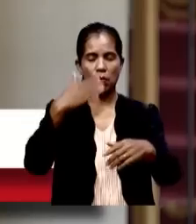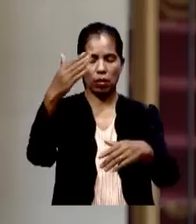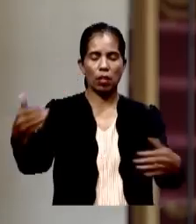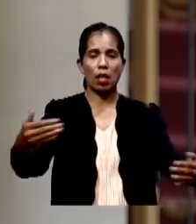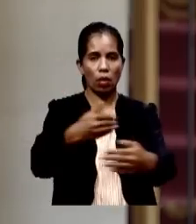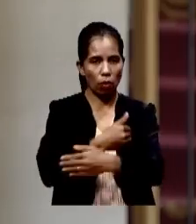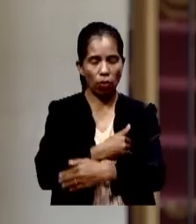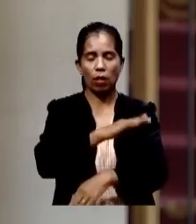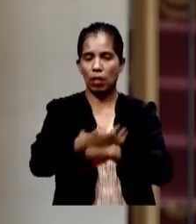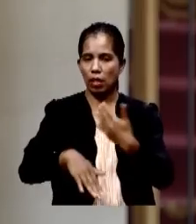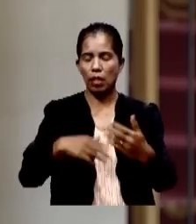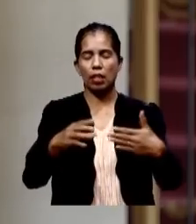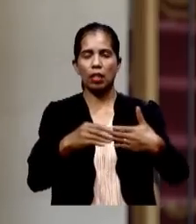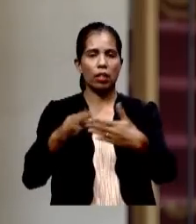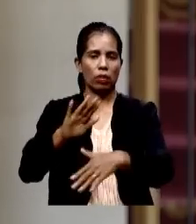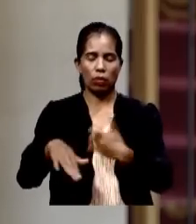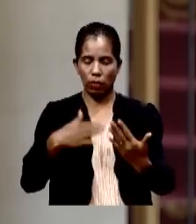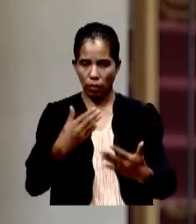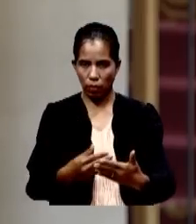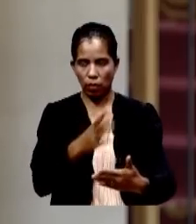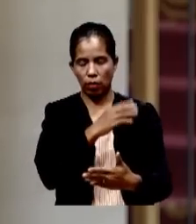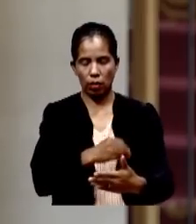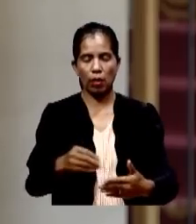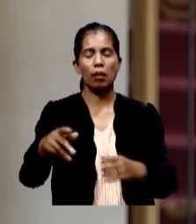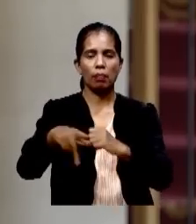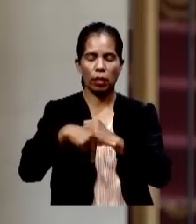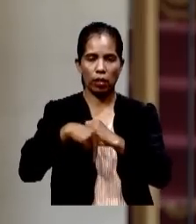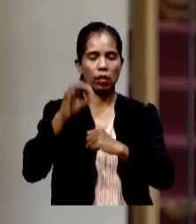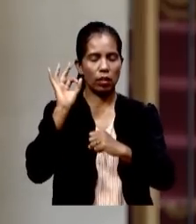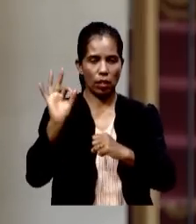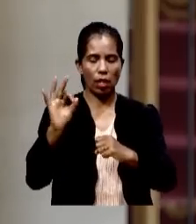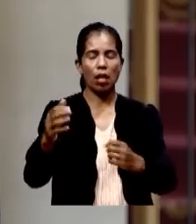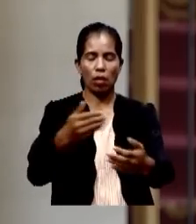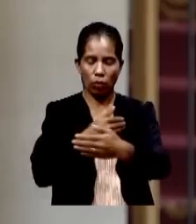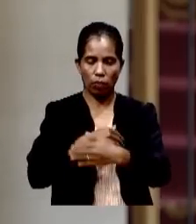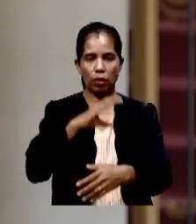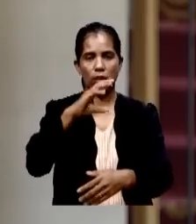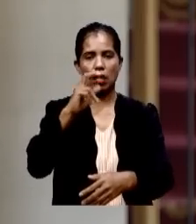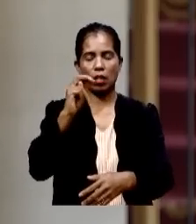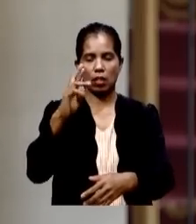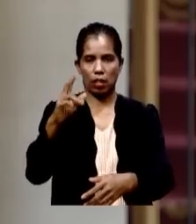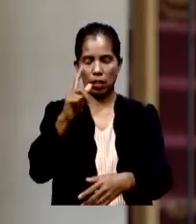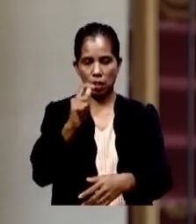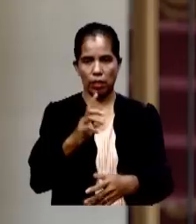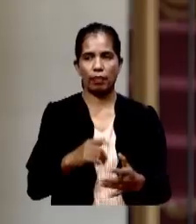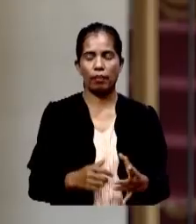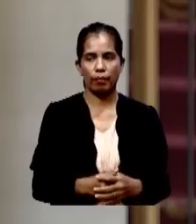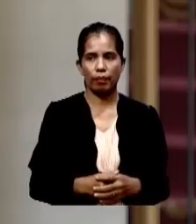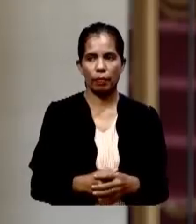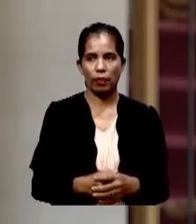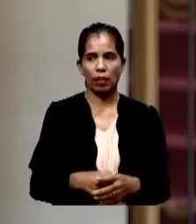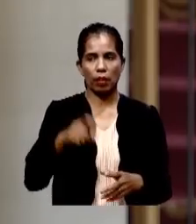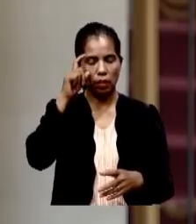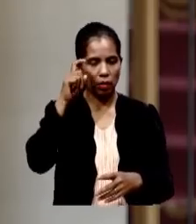so toto, ililiu Fretilin tem que hakuak como senior T, tamba sana neneba. Sana